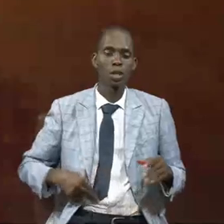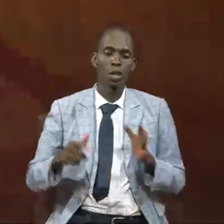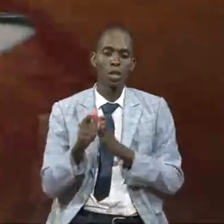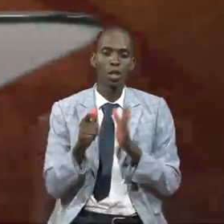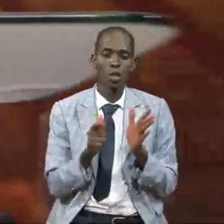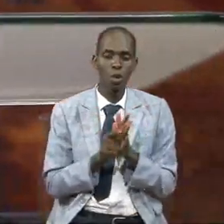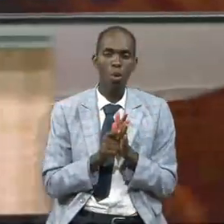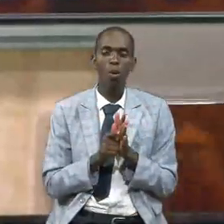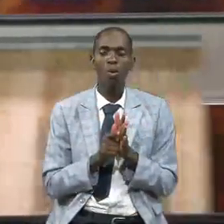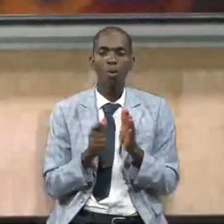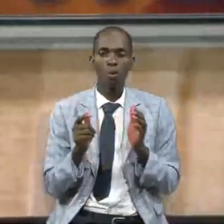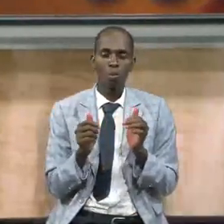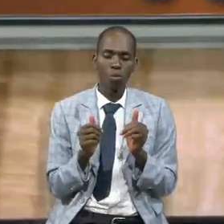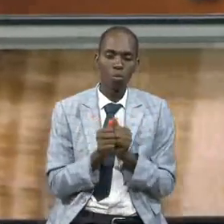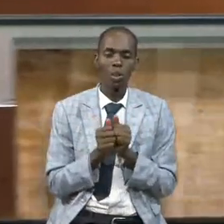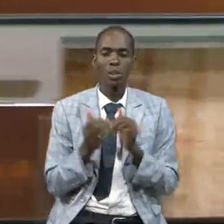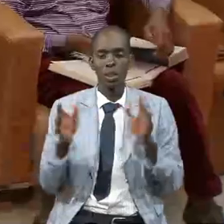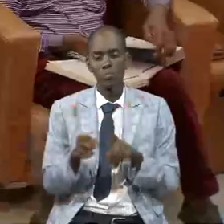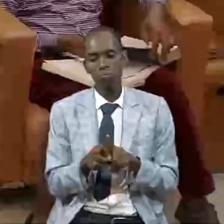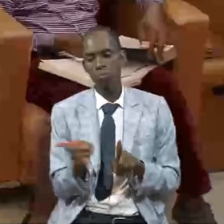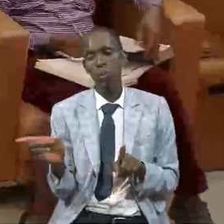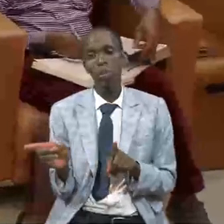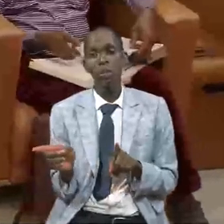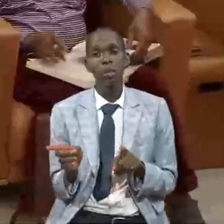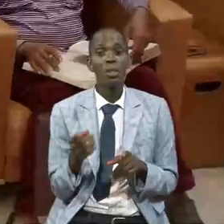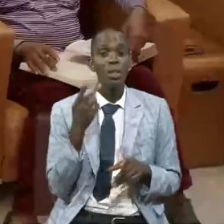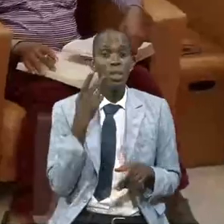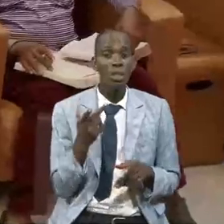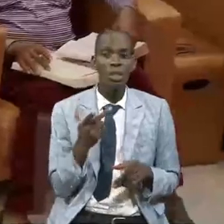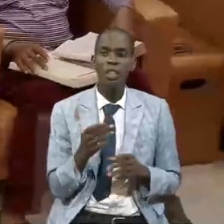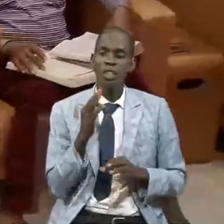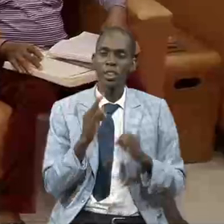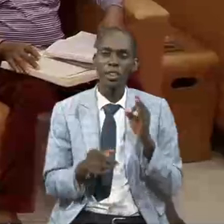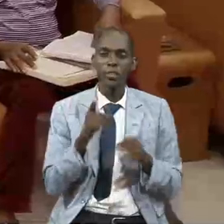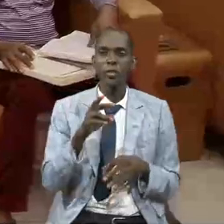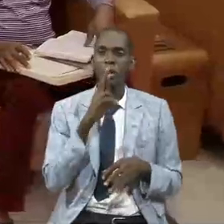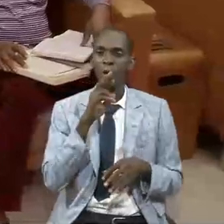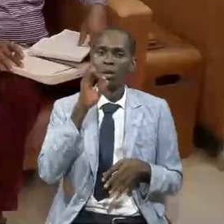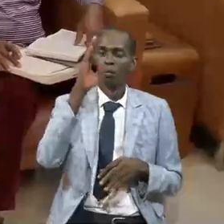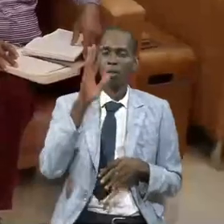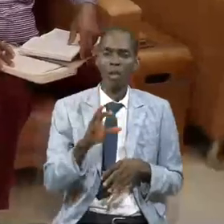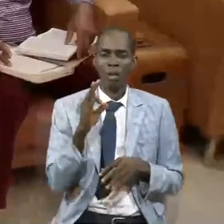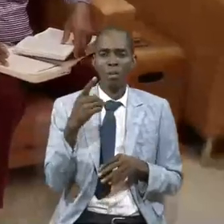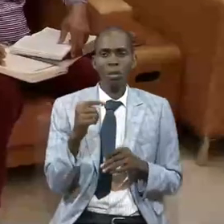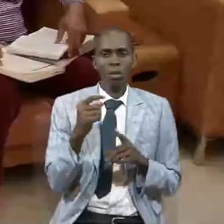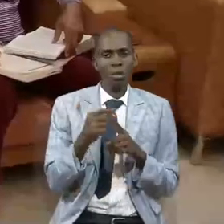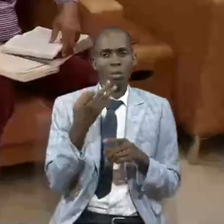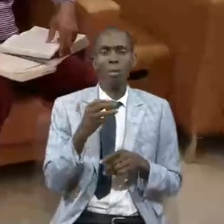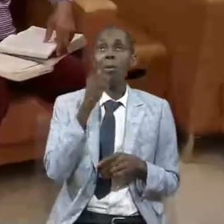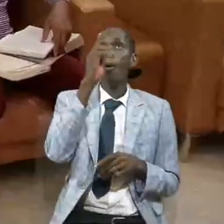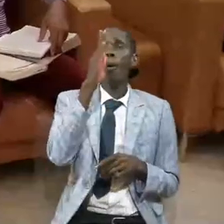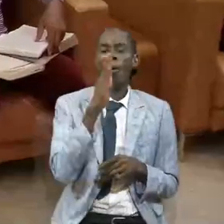sans déviation. Vous savez, il y a des temps quand le prédicateur de la parole voit quelque chose dans la